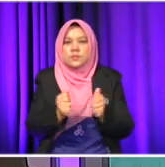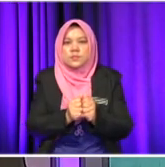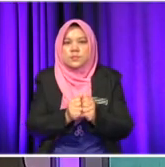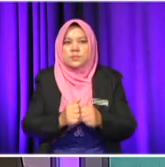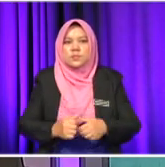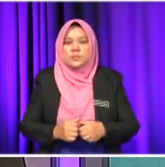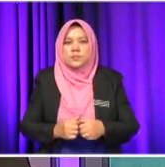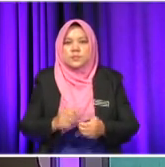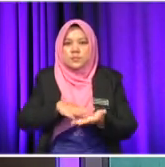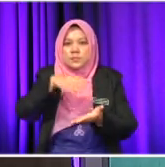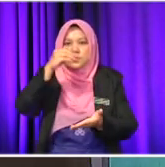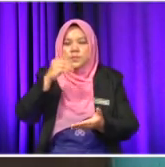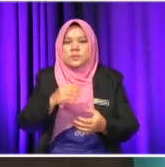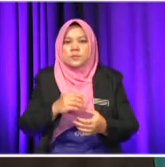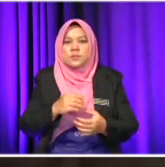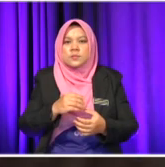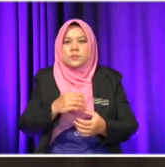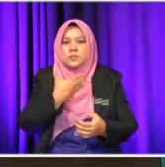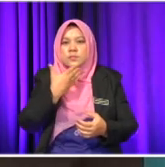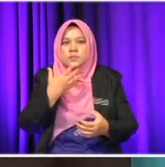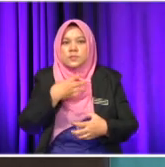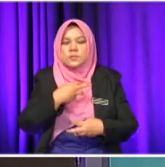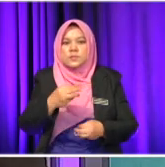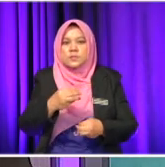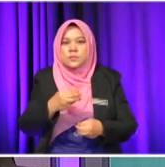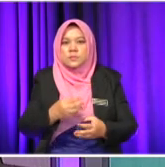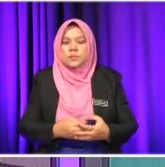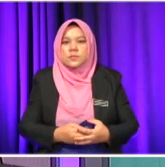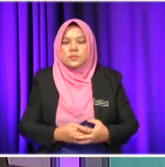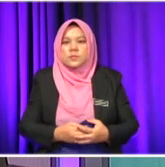pembelajaran interaktif produksi maltimedia macam-macam